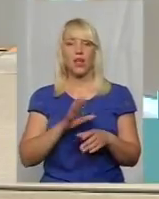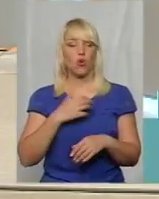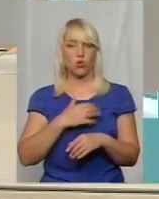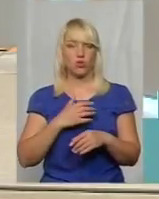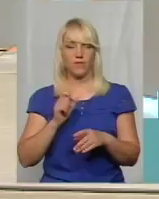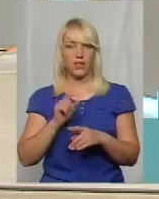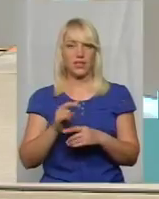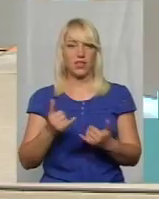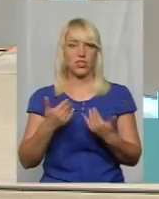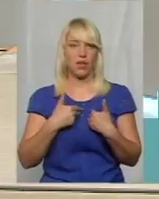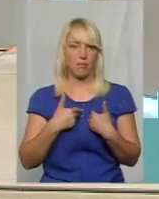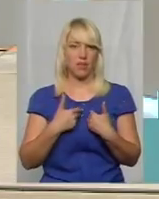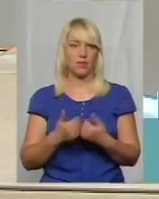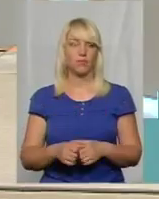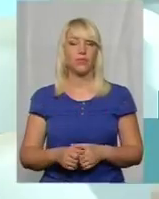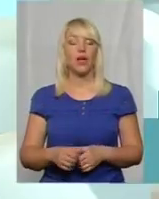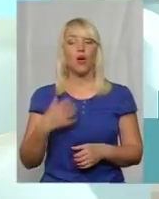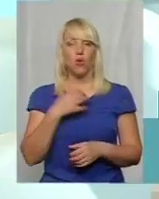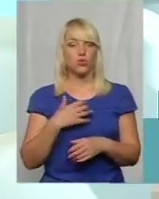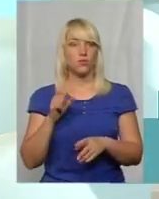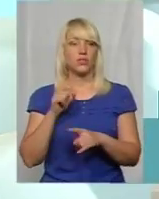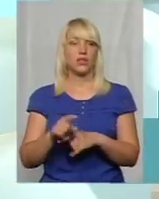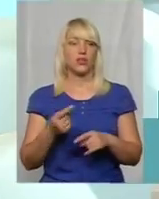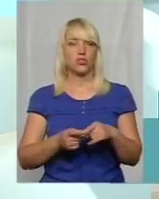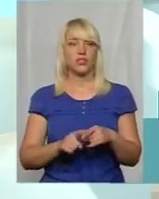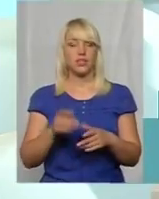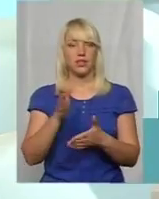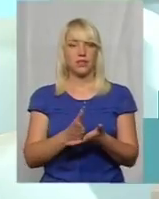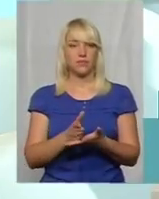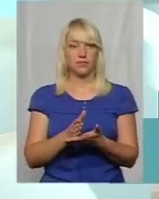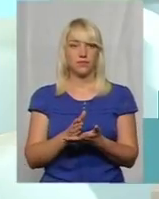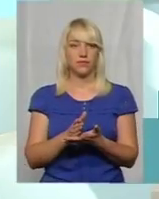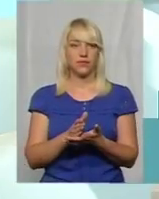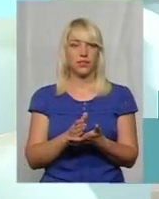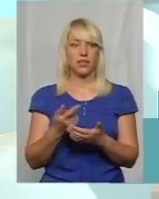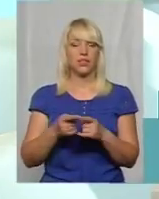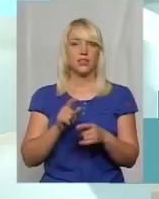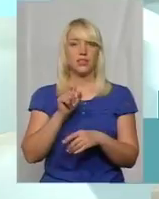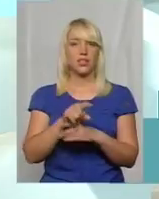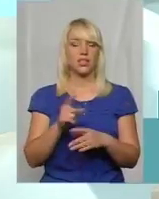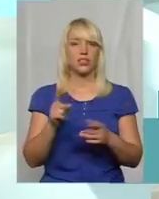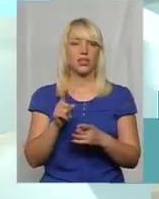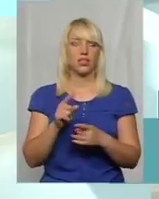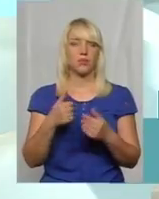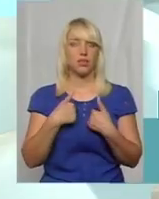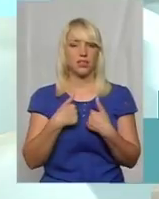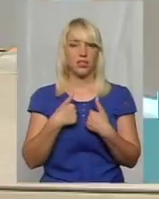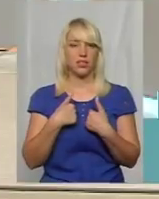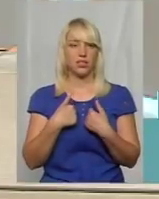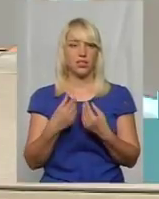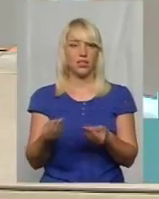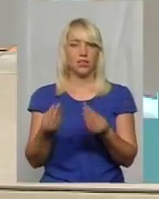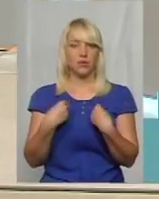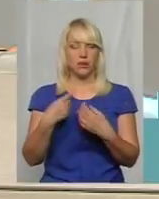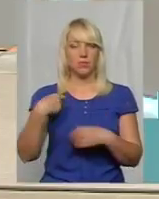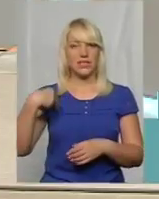мене сьогодні. Основною, а основна? Основною задачою все-таки є ті задачі, які мені окреслив